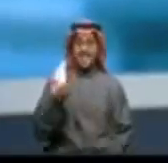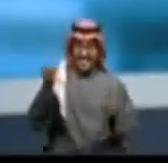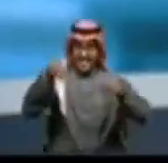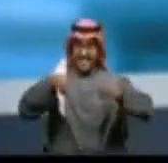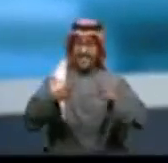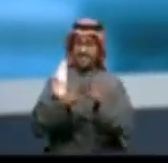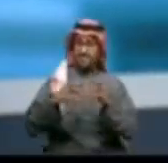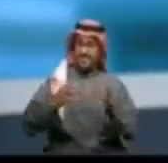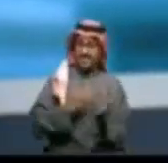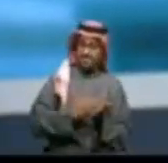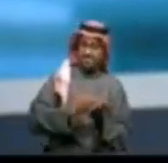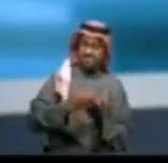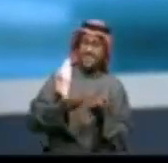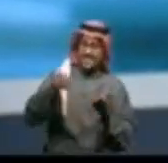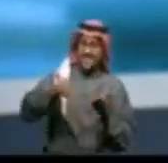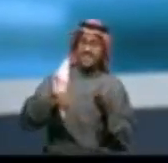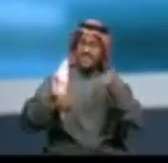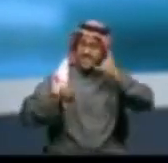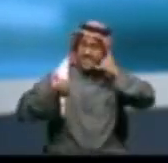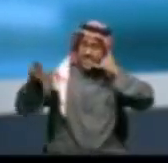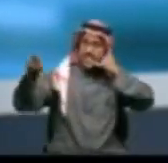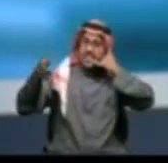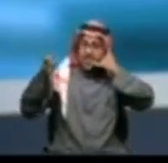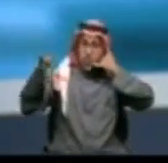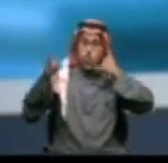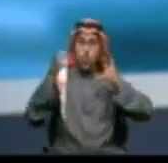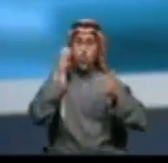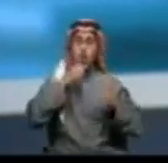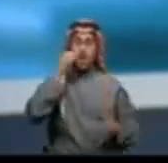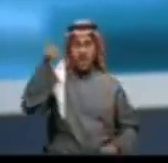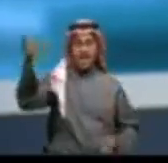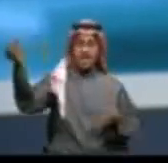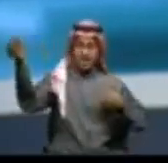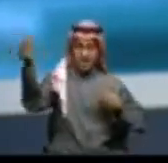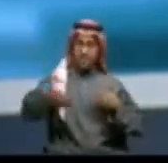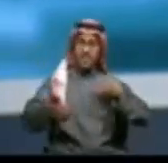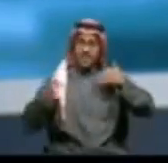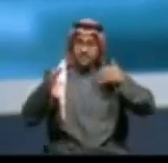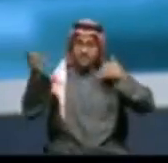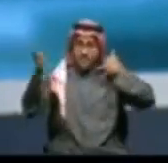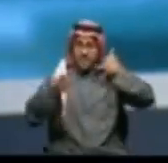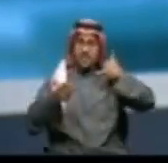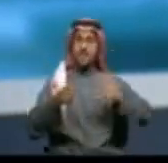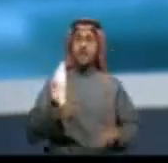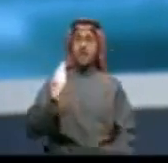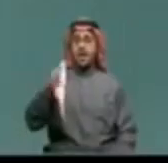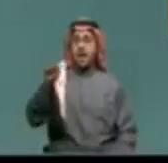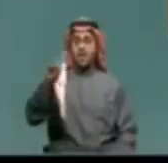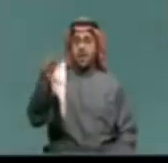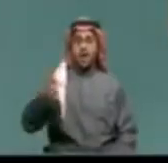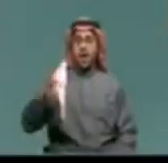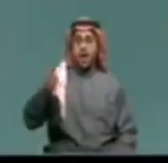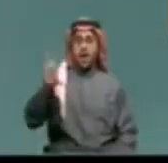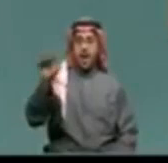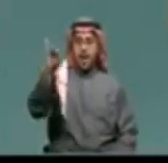وللحديث أكثر عن فعالية المهرجان ينضم إلينا من جناح دولة الإمارات مراسل قناة السعودية إبراهيم العنزي.